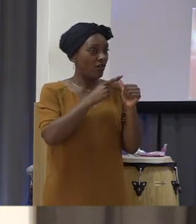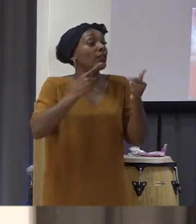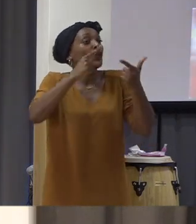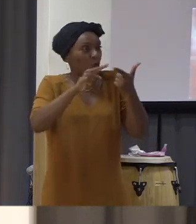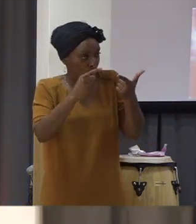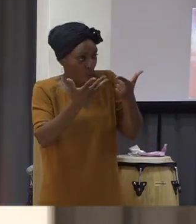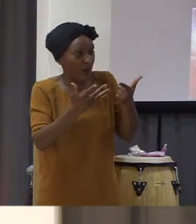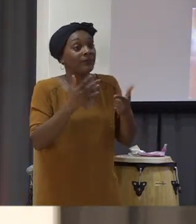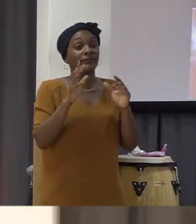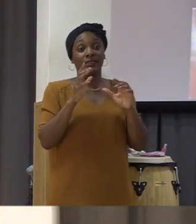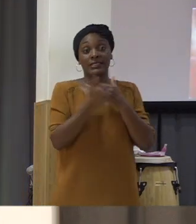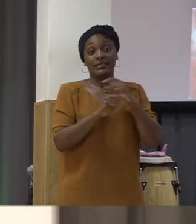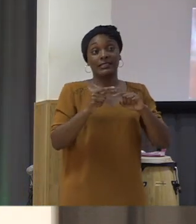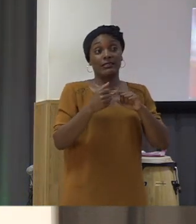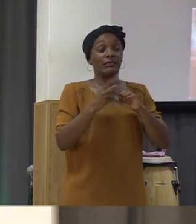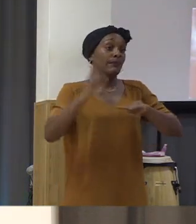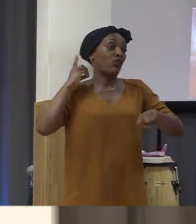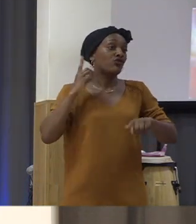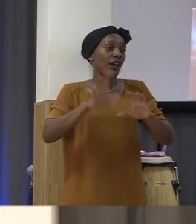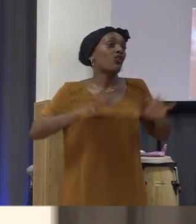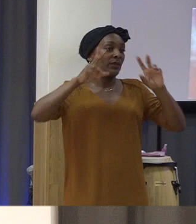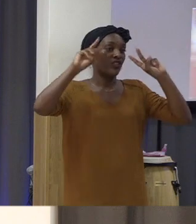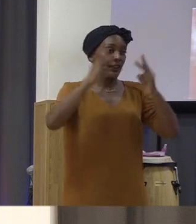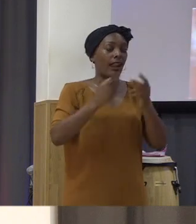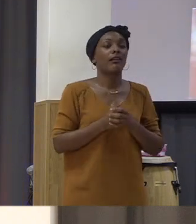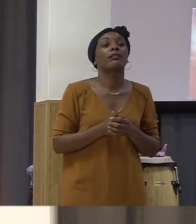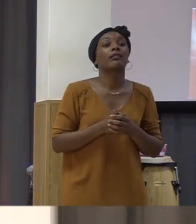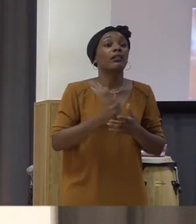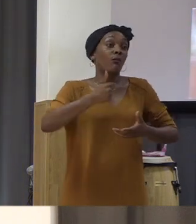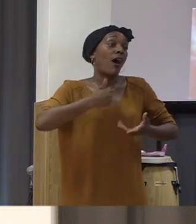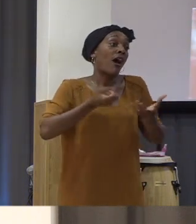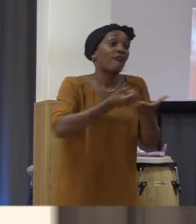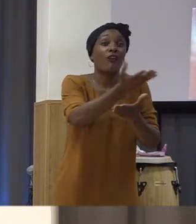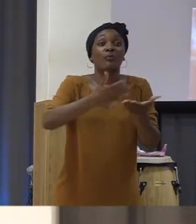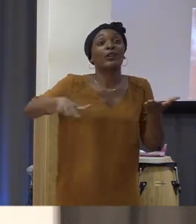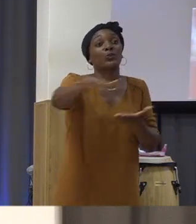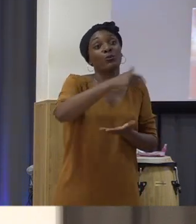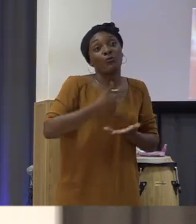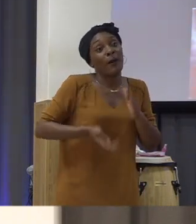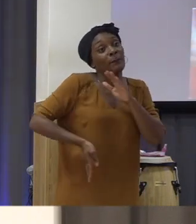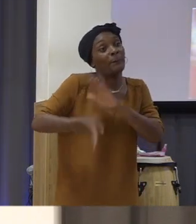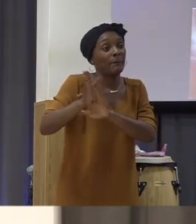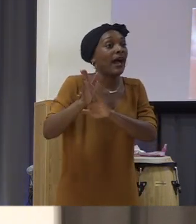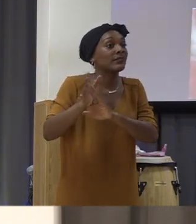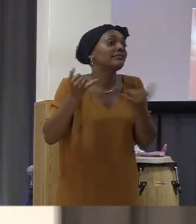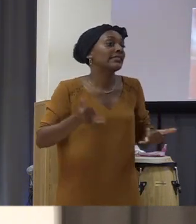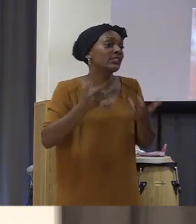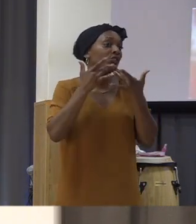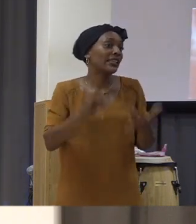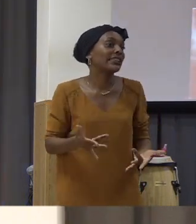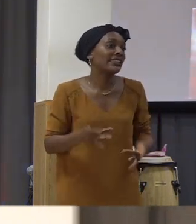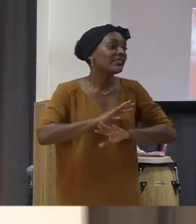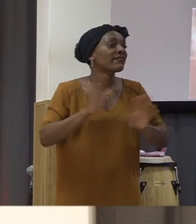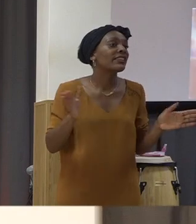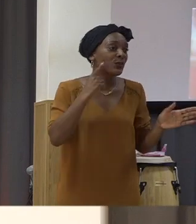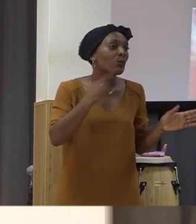générale, finalement, a été entériné mon départ de l'église de Fondary. Donc c'est pour moi un moment tout